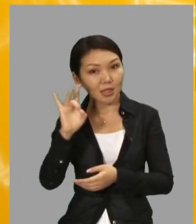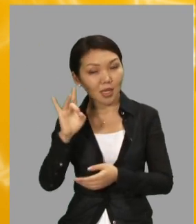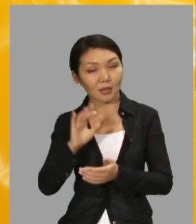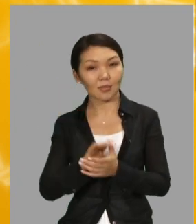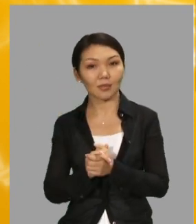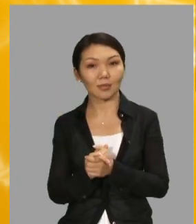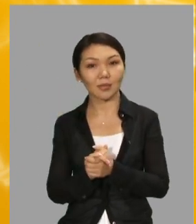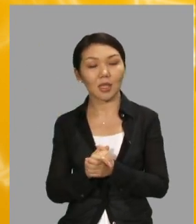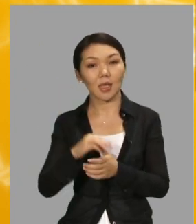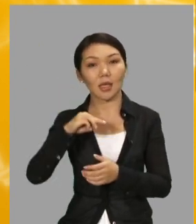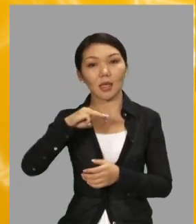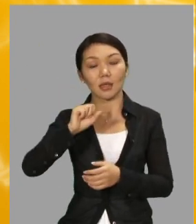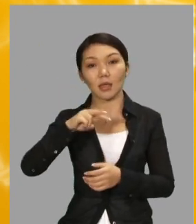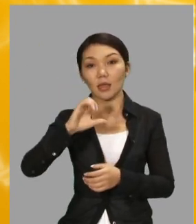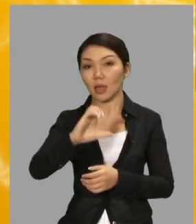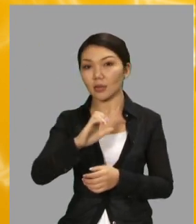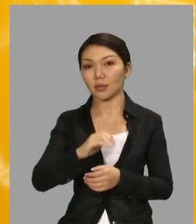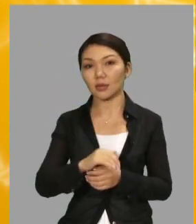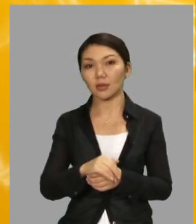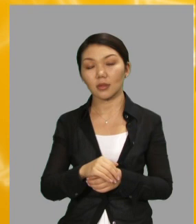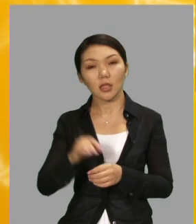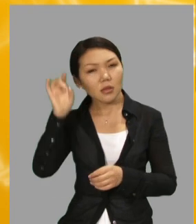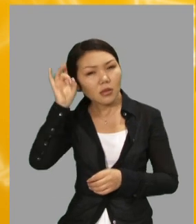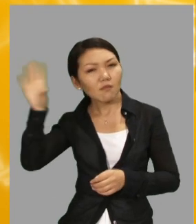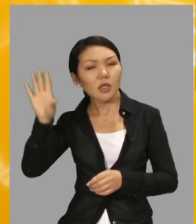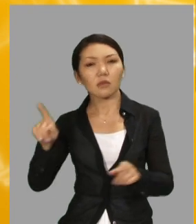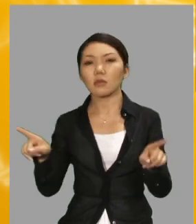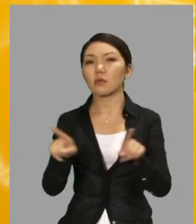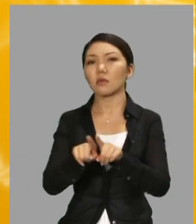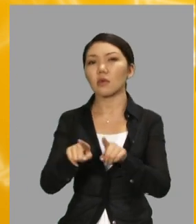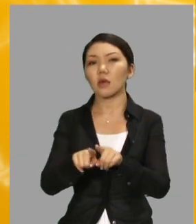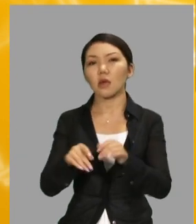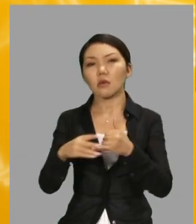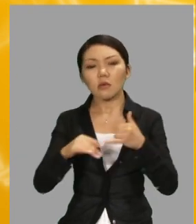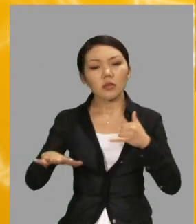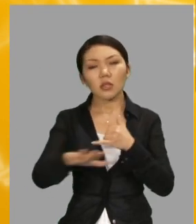Талас известен как земля Манаса.